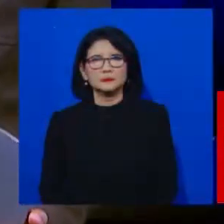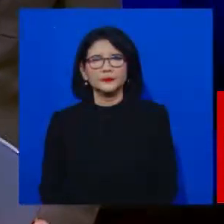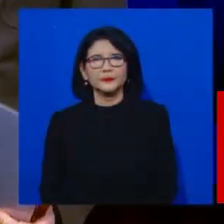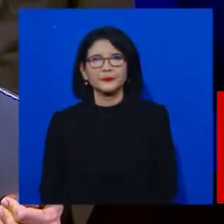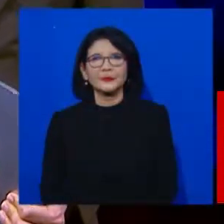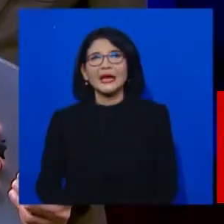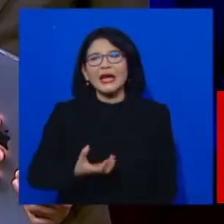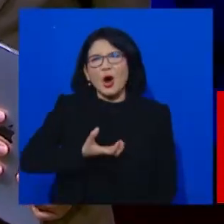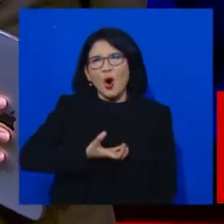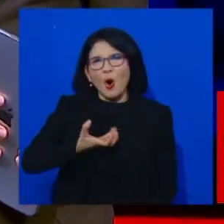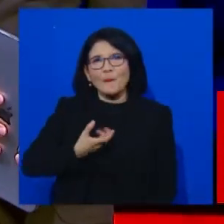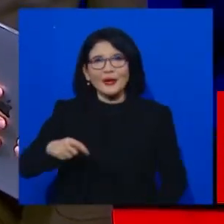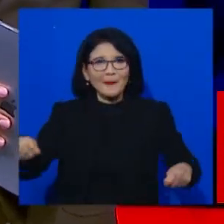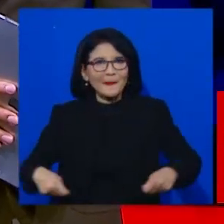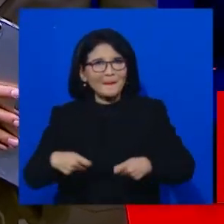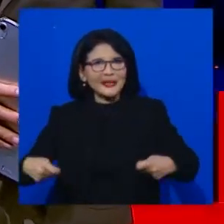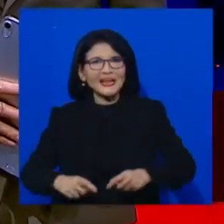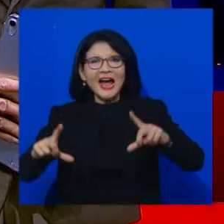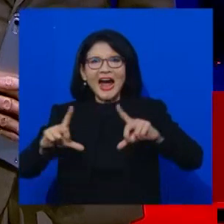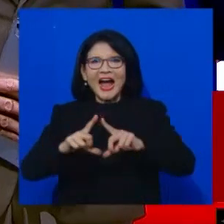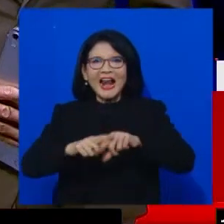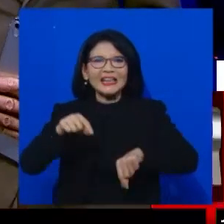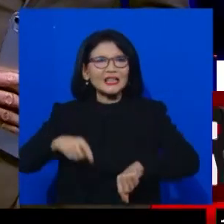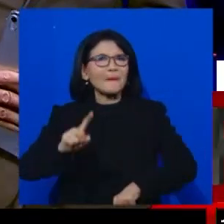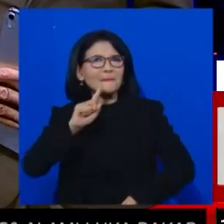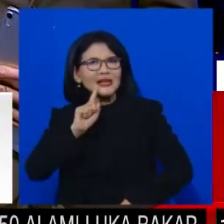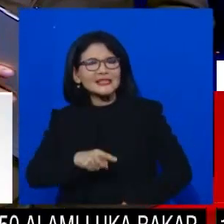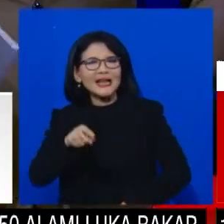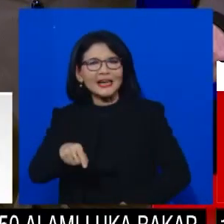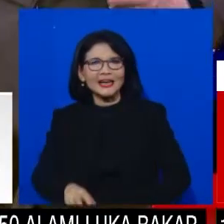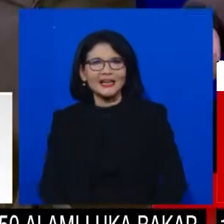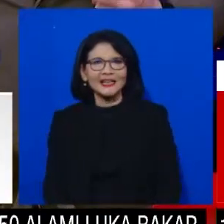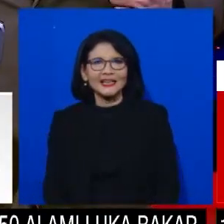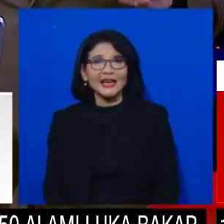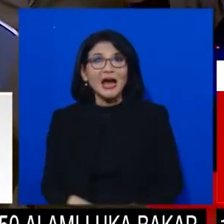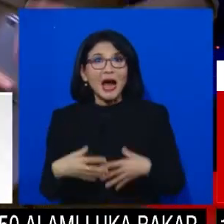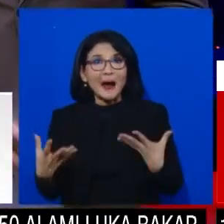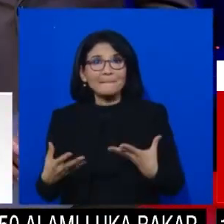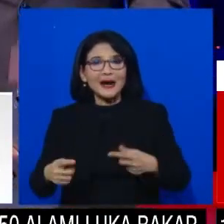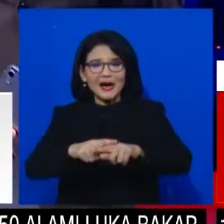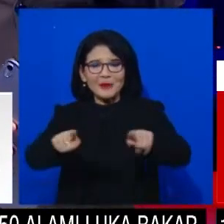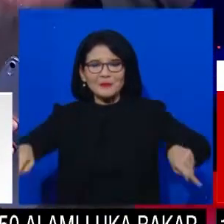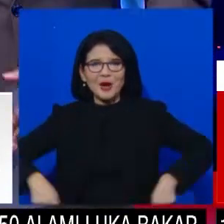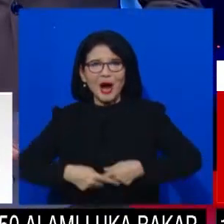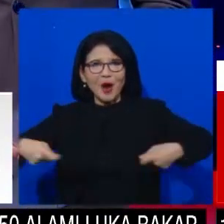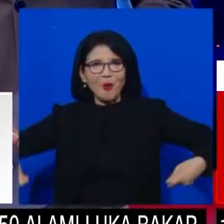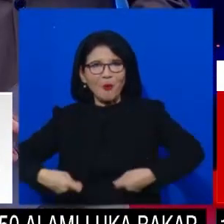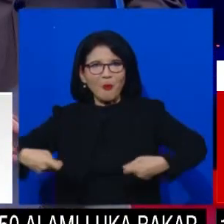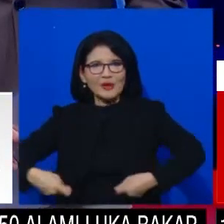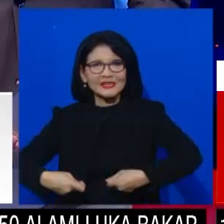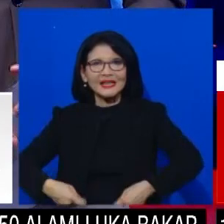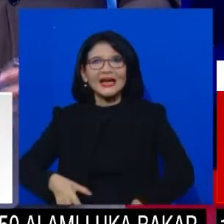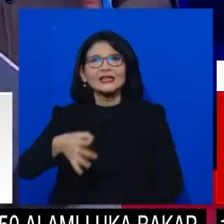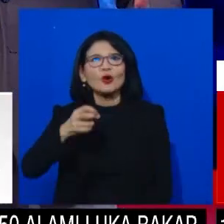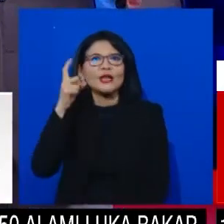Bagi yang hobi memasak, alat yang satu ini tentu ada di dapur Anda. Apalagi kalau bukan wajan. Dan tahukah Anda di Bogor, Jawa